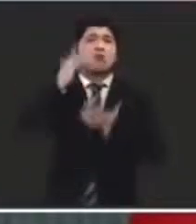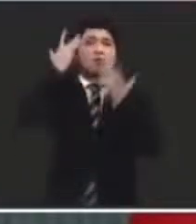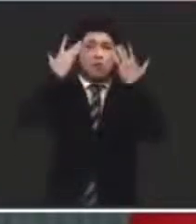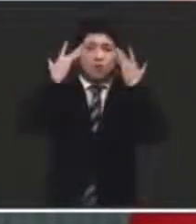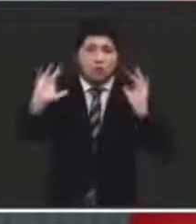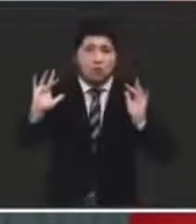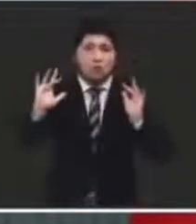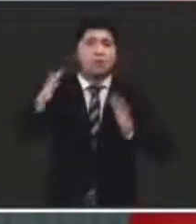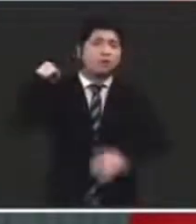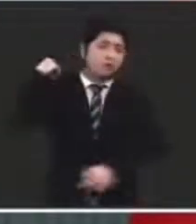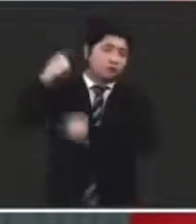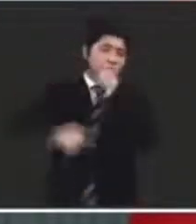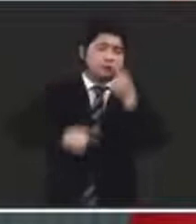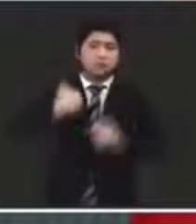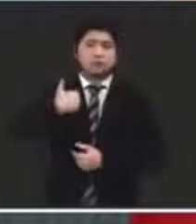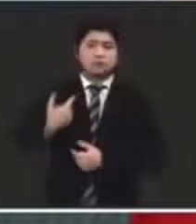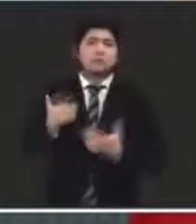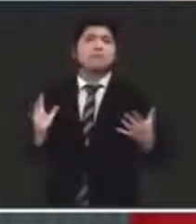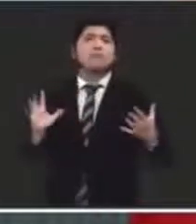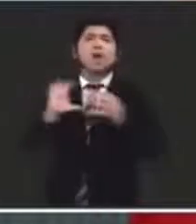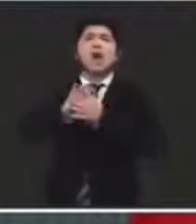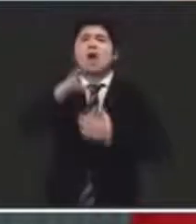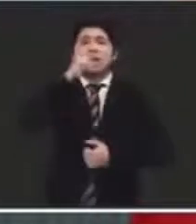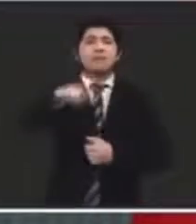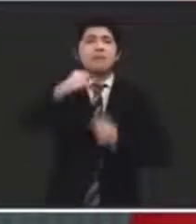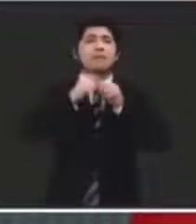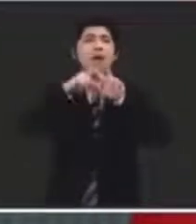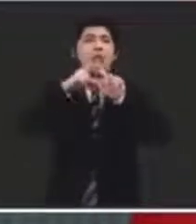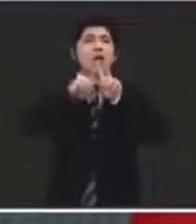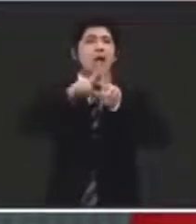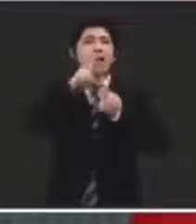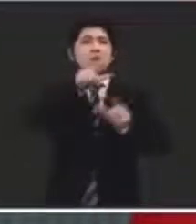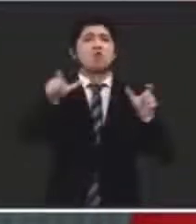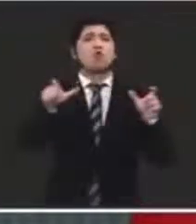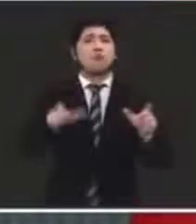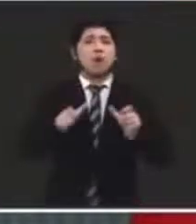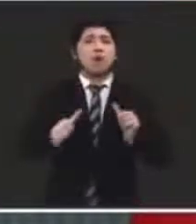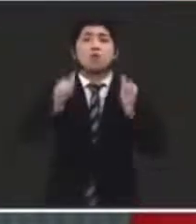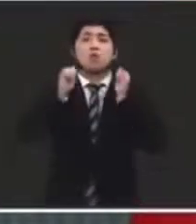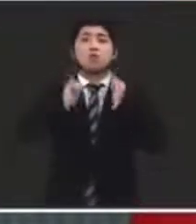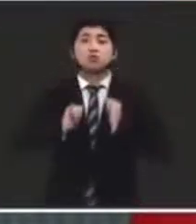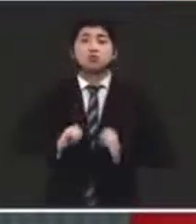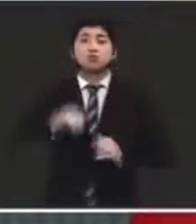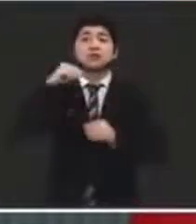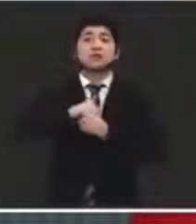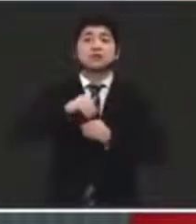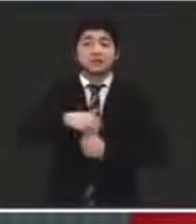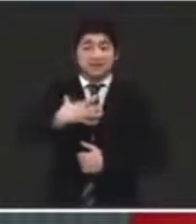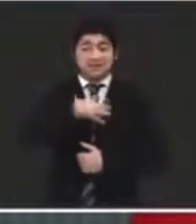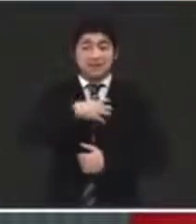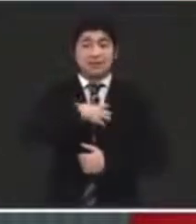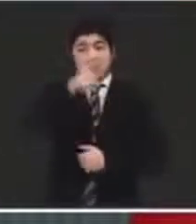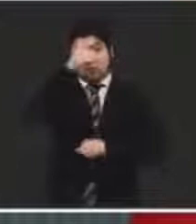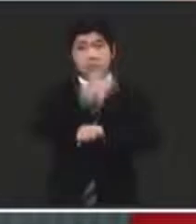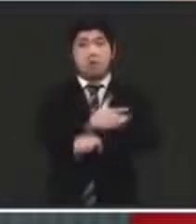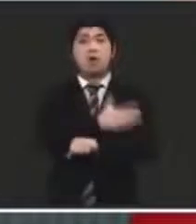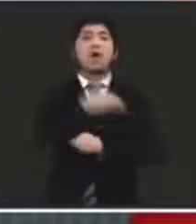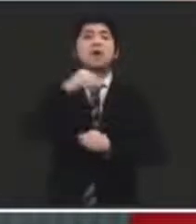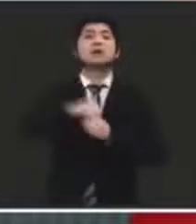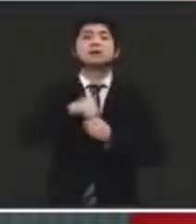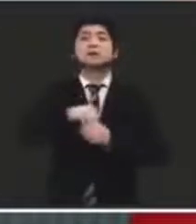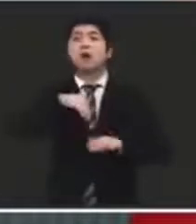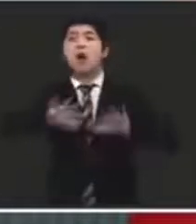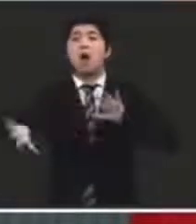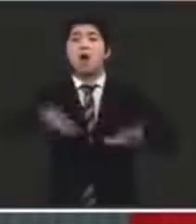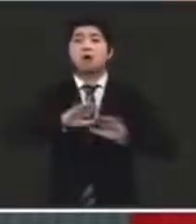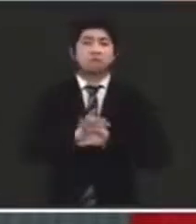Kadim bağlarımız olan Balkanların güvenlik ve huzurunu kendi ülkemizden ayrı